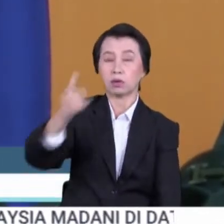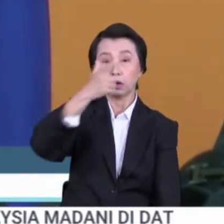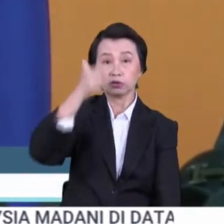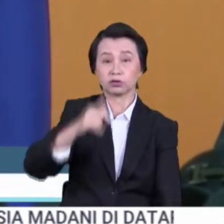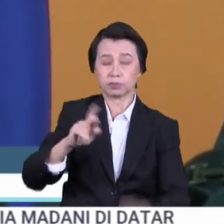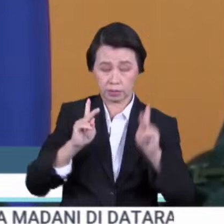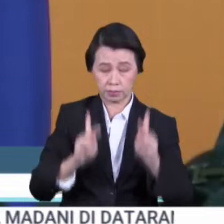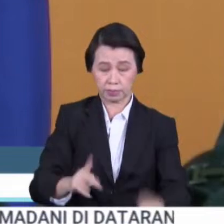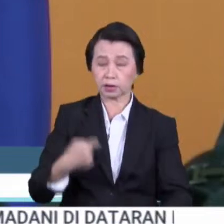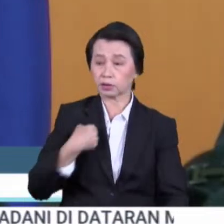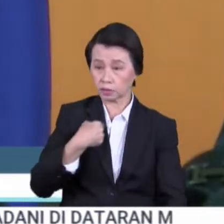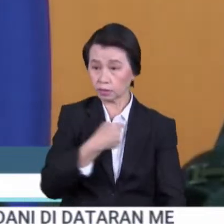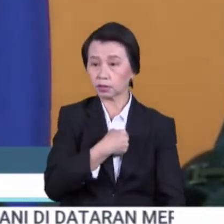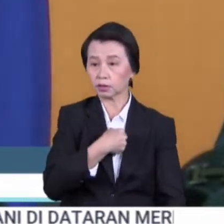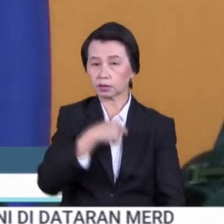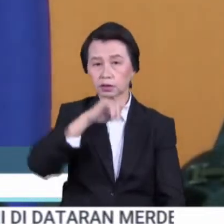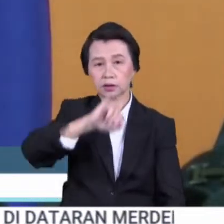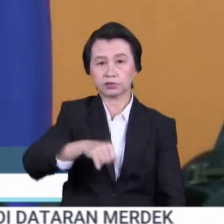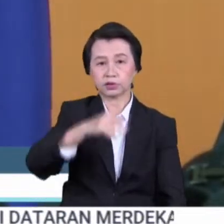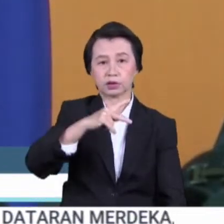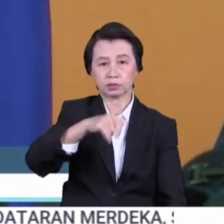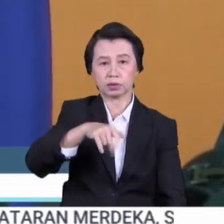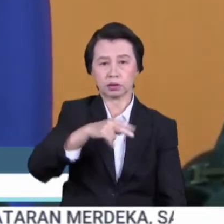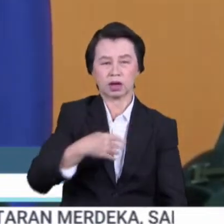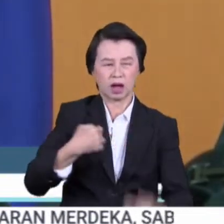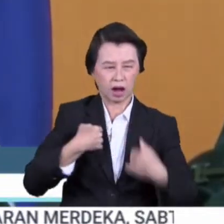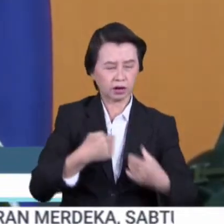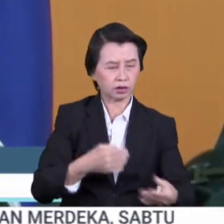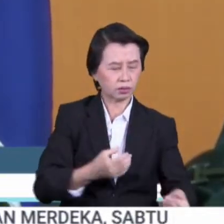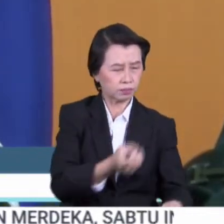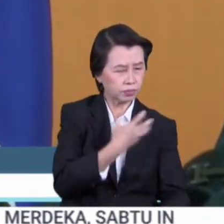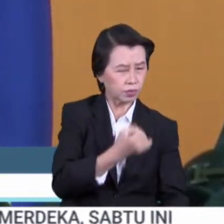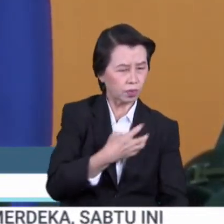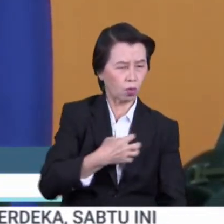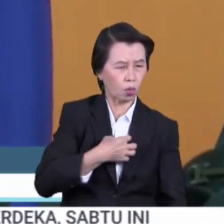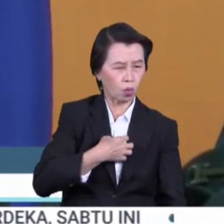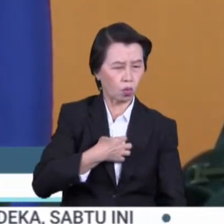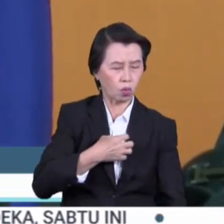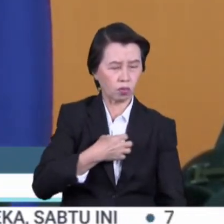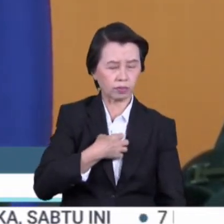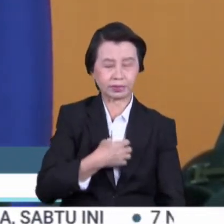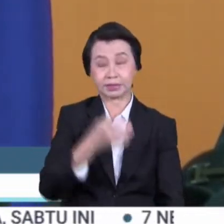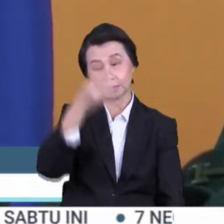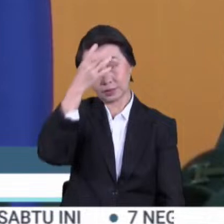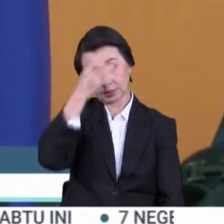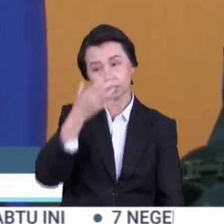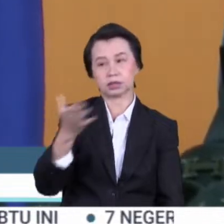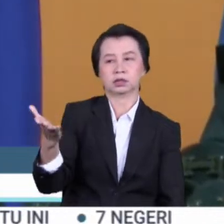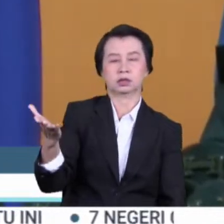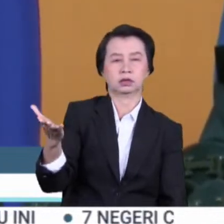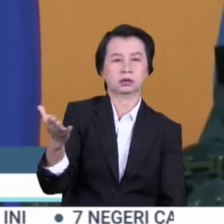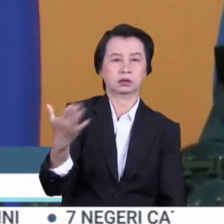kami kadang-kadang menerima aduan yang sangat-sangat orang kata tu